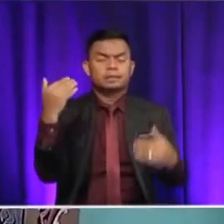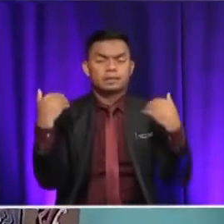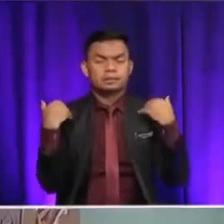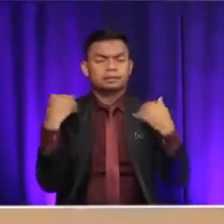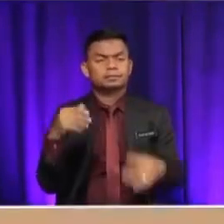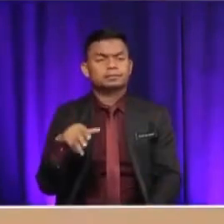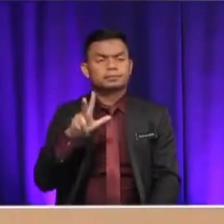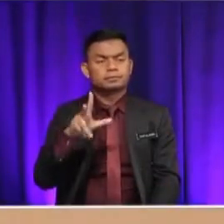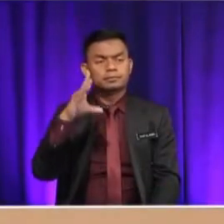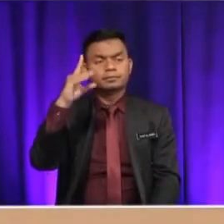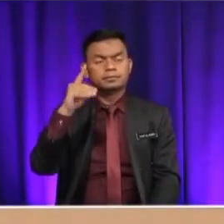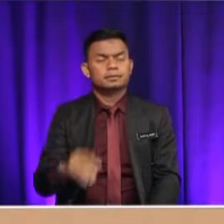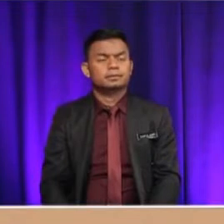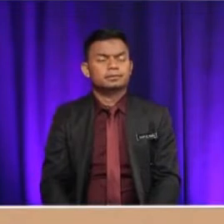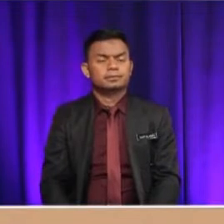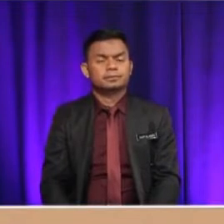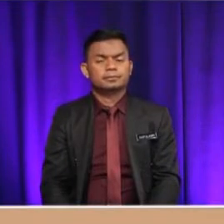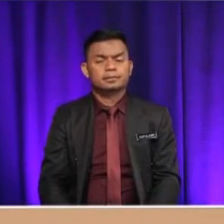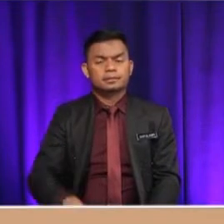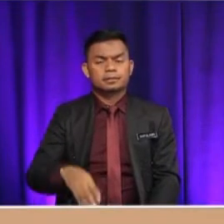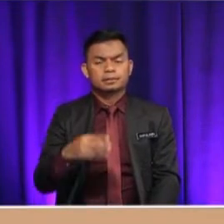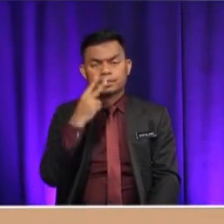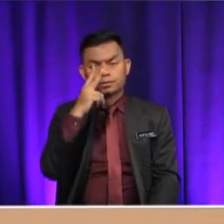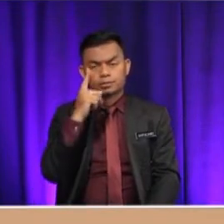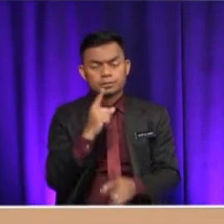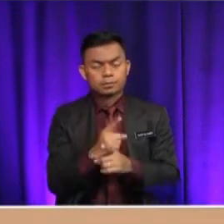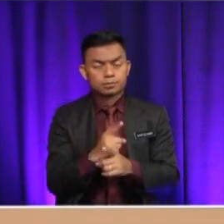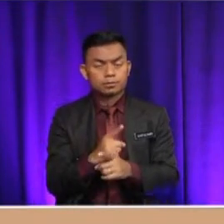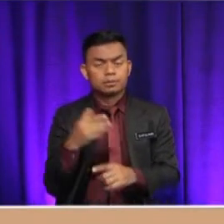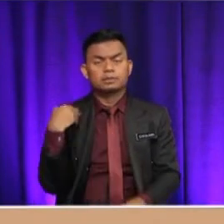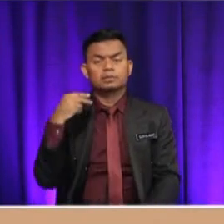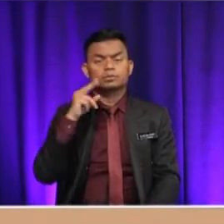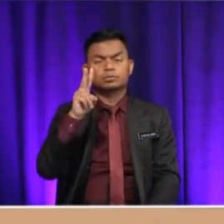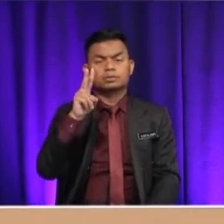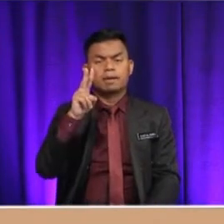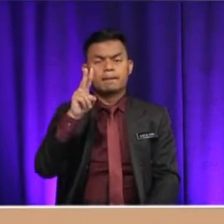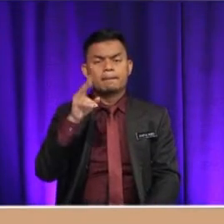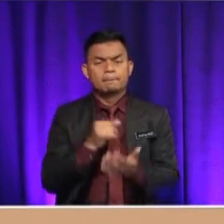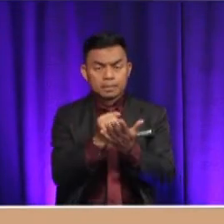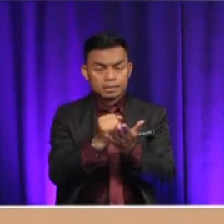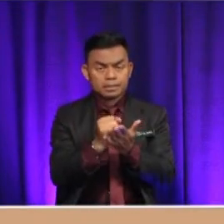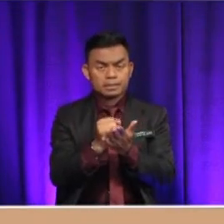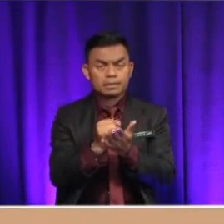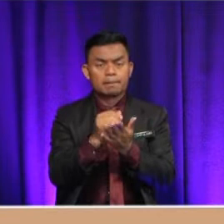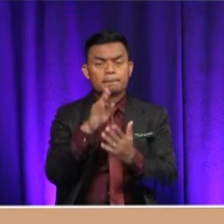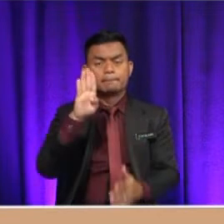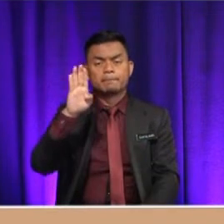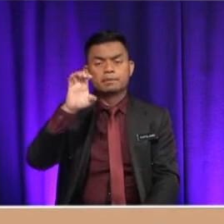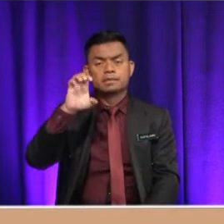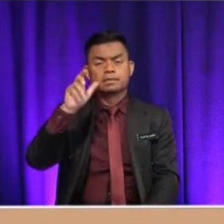kita tengok kat sini sebenarnya ada 2 jenis bekalan. Ya. Perasan tak? Mana satu yang tidak